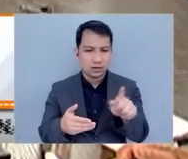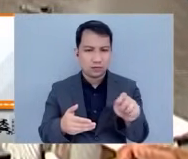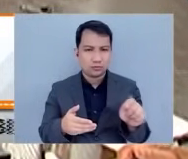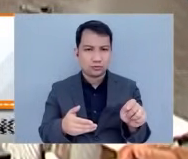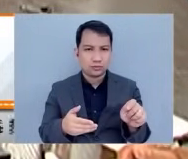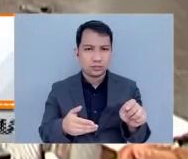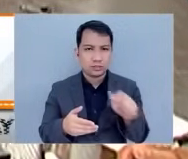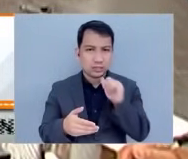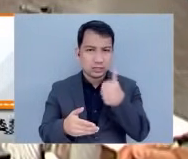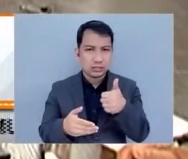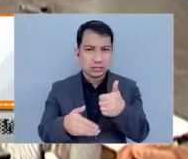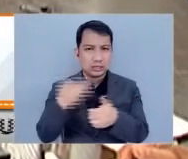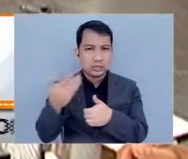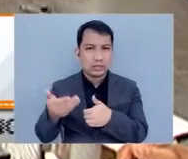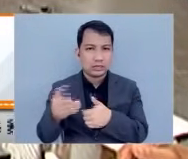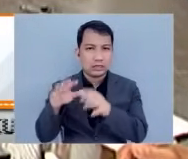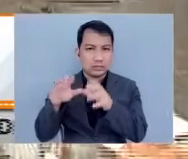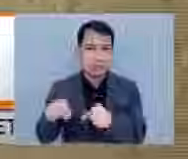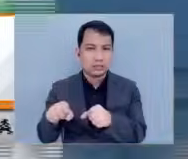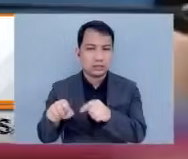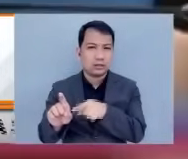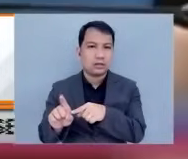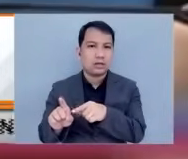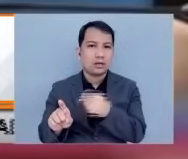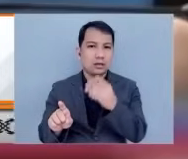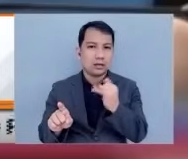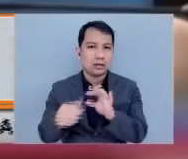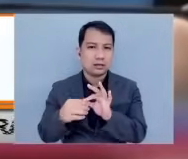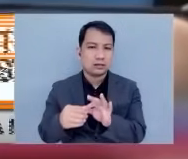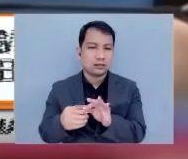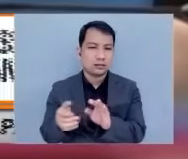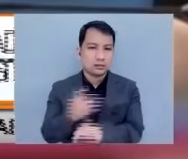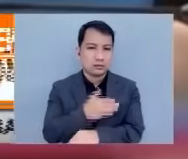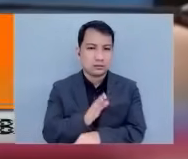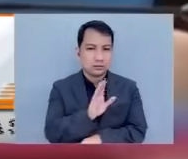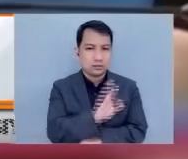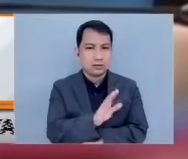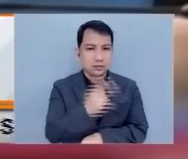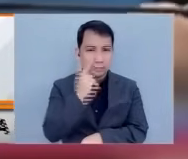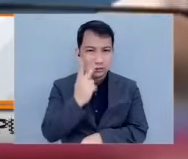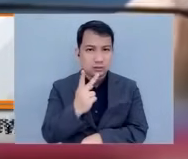pa hinuli ang mga akusado? Noong pinuntahan ninyo yung suspects,